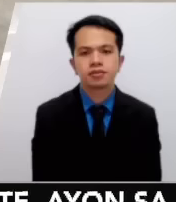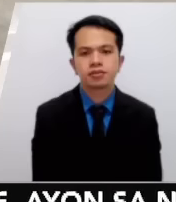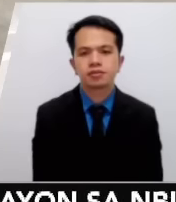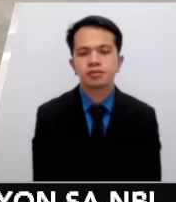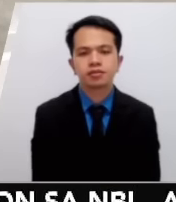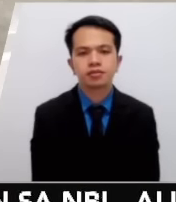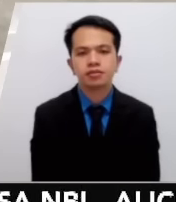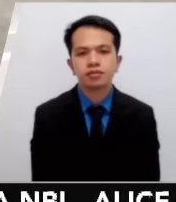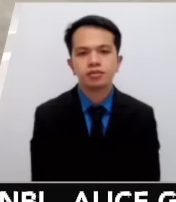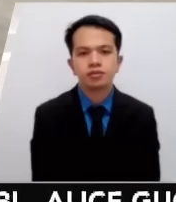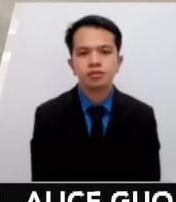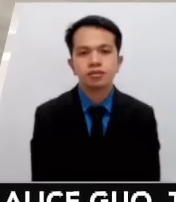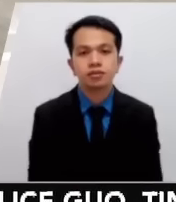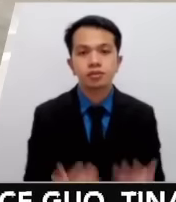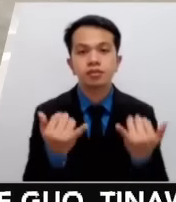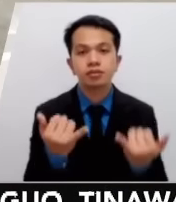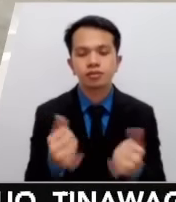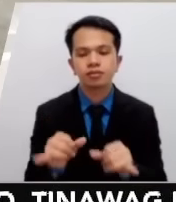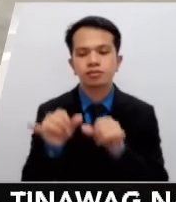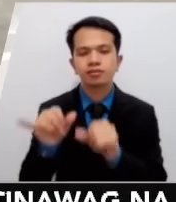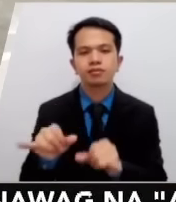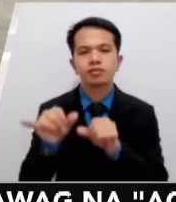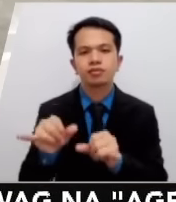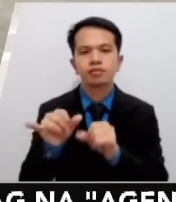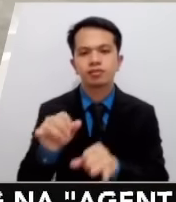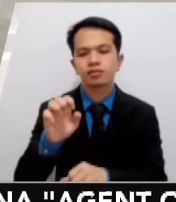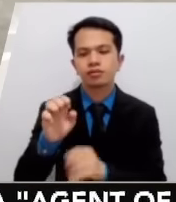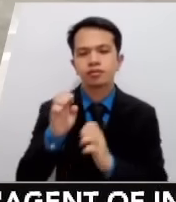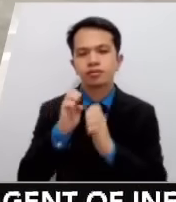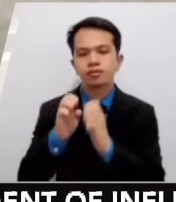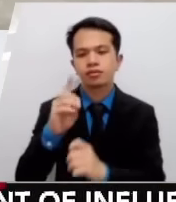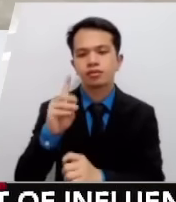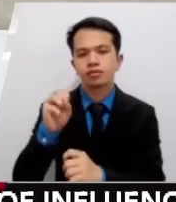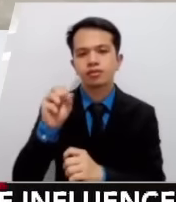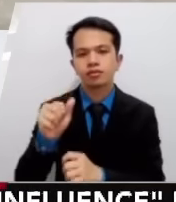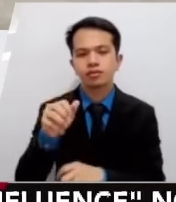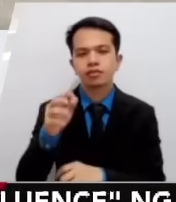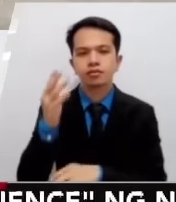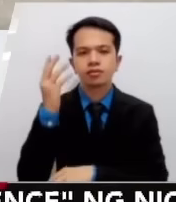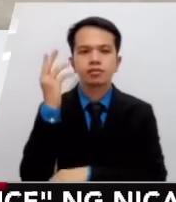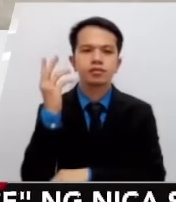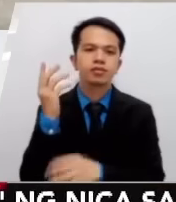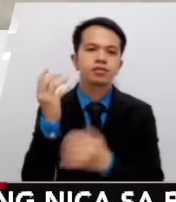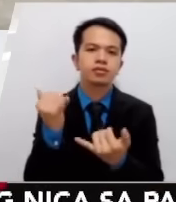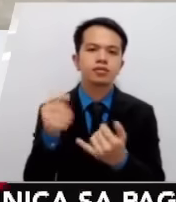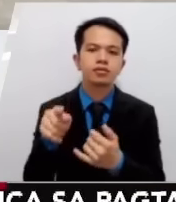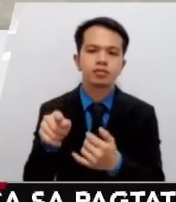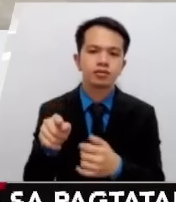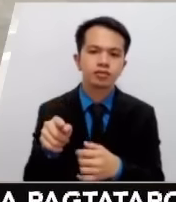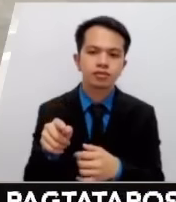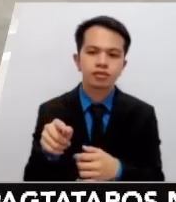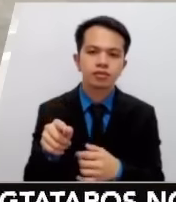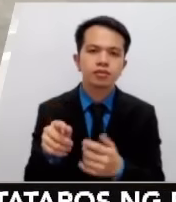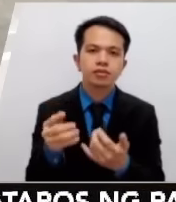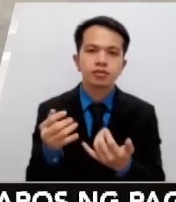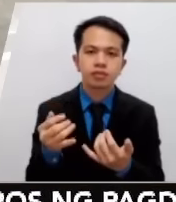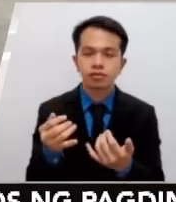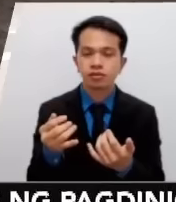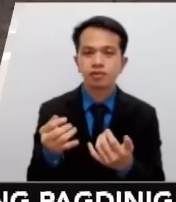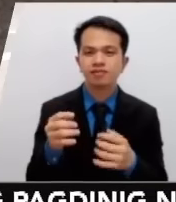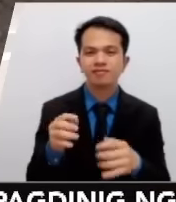Connie, nananatili pa rin dito sa EDSA Shrine ng mga taga-suporta ni dating Pangulong Rodrigo Duterte at kasalukuyang Vice President